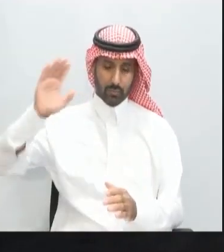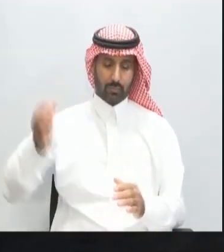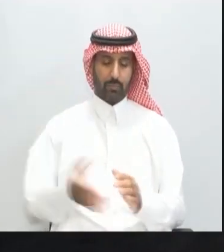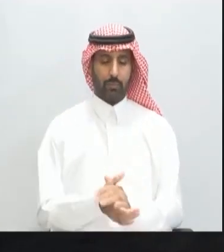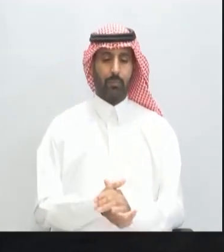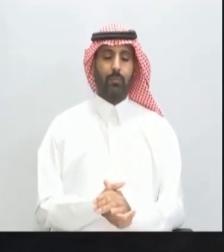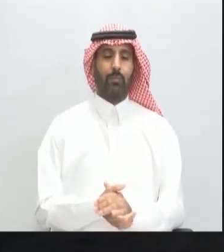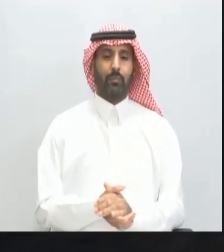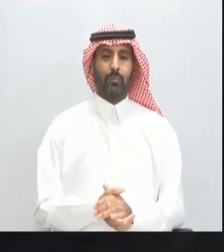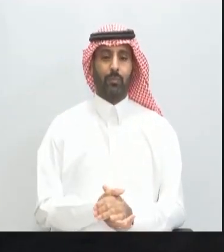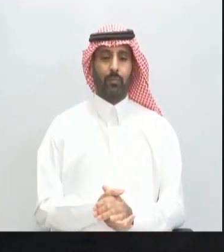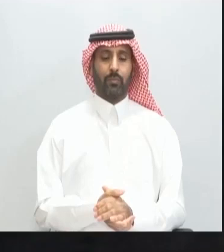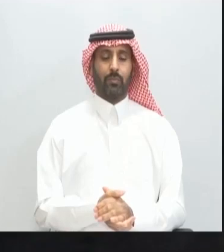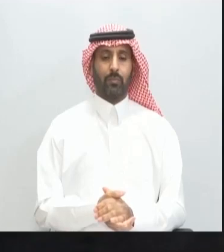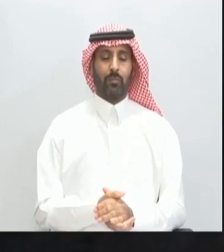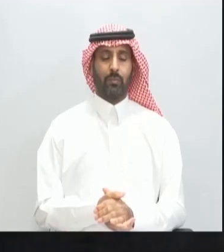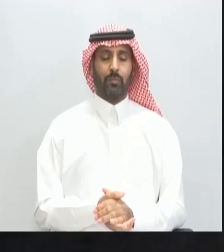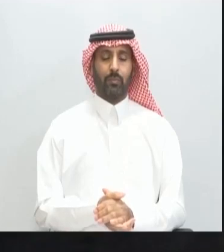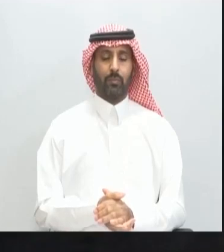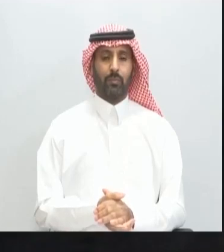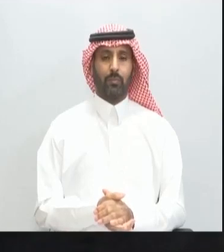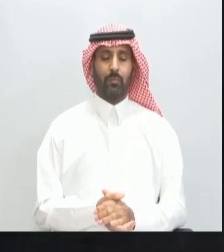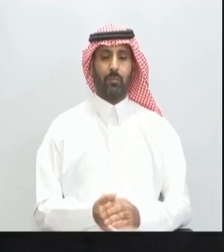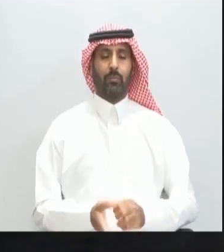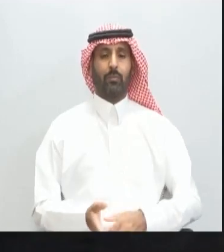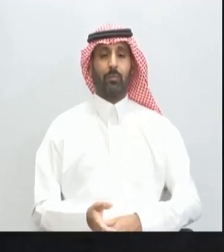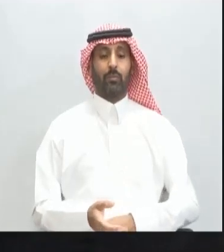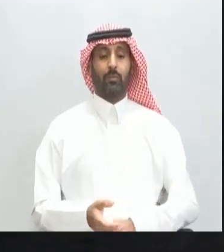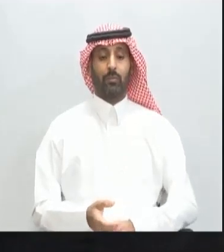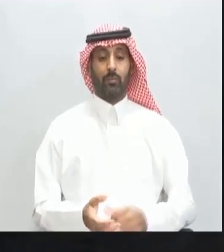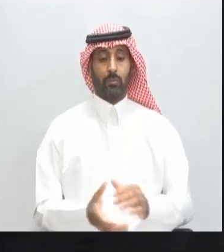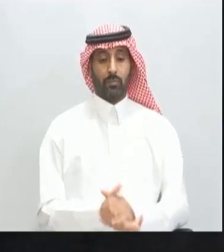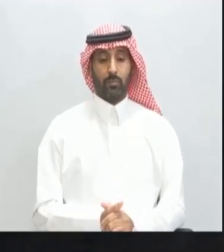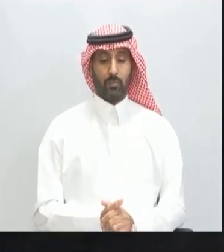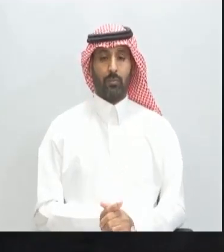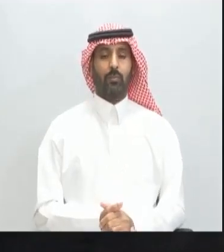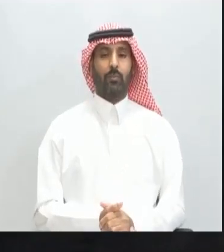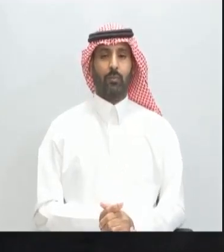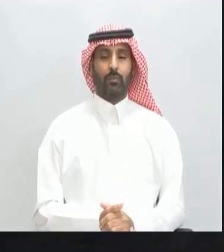ومقدر لكم تفاعلكم مع تمنياتي لكم بالتوفيق والنجاح